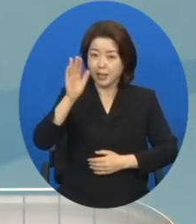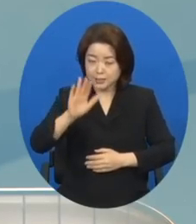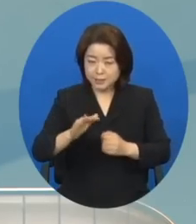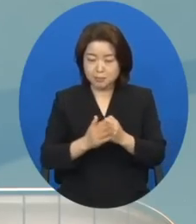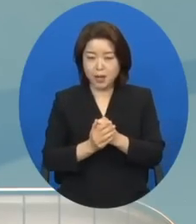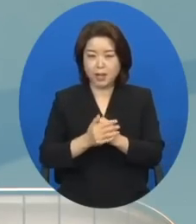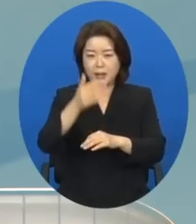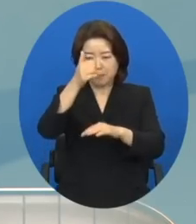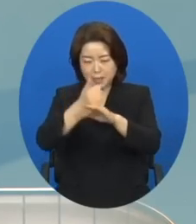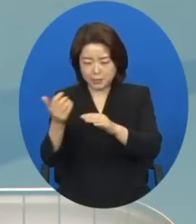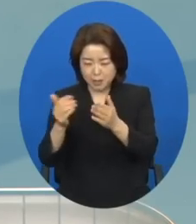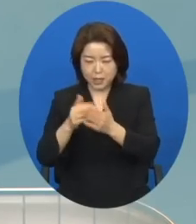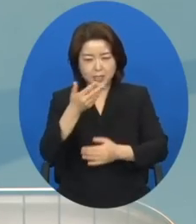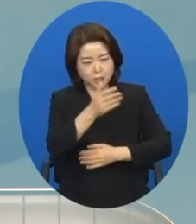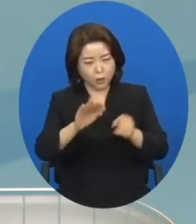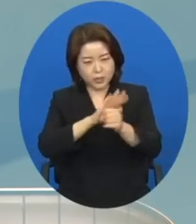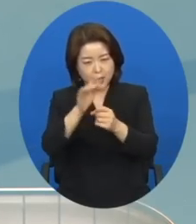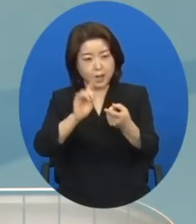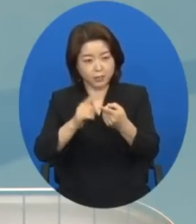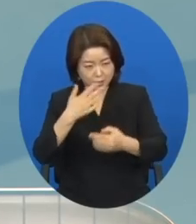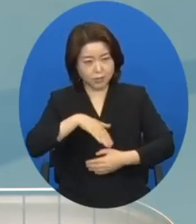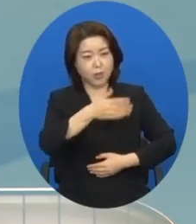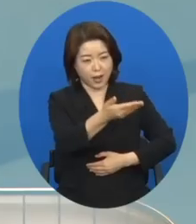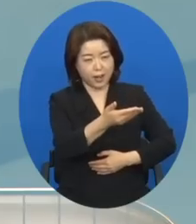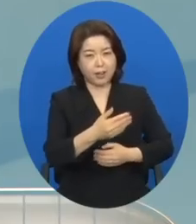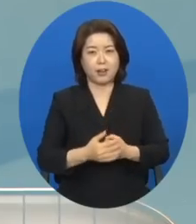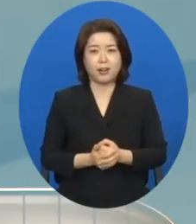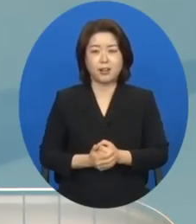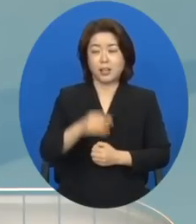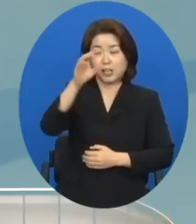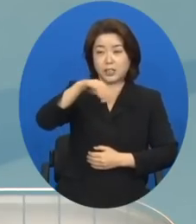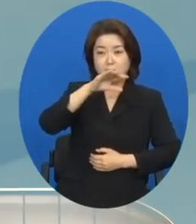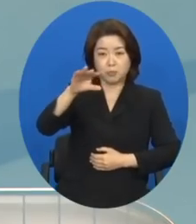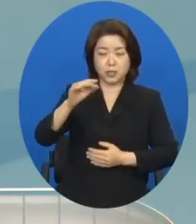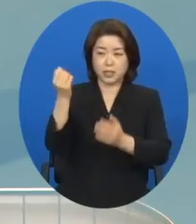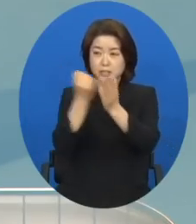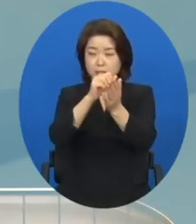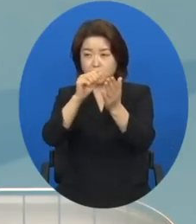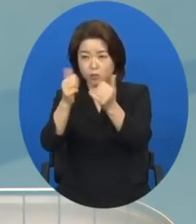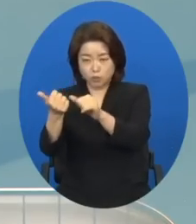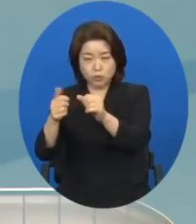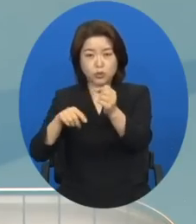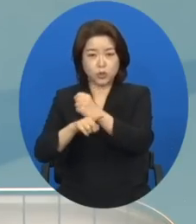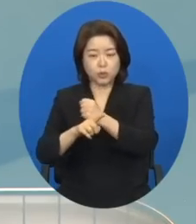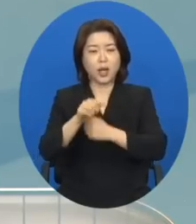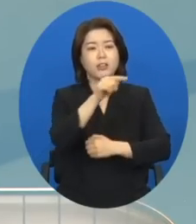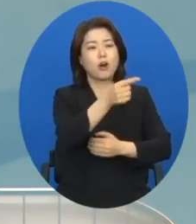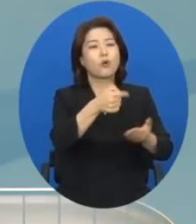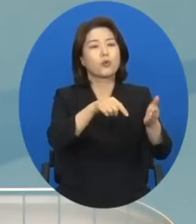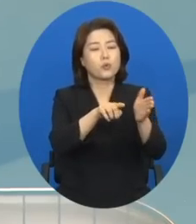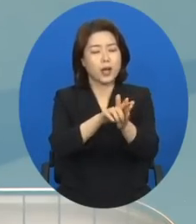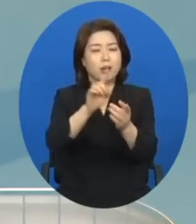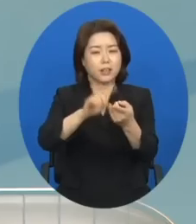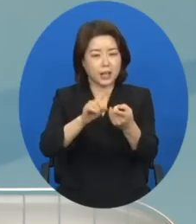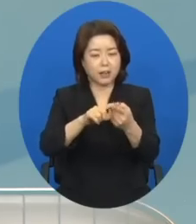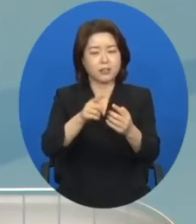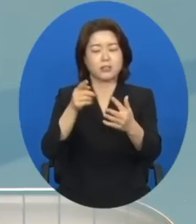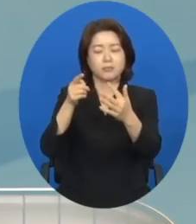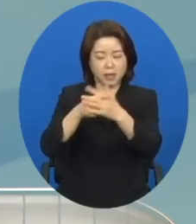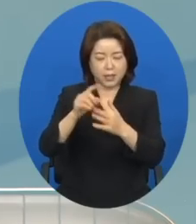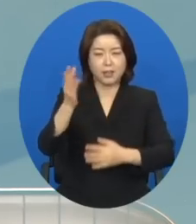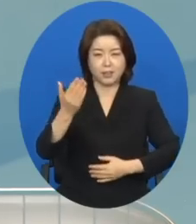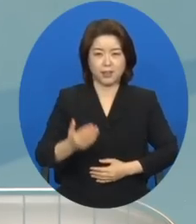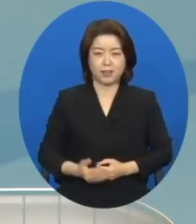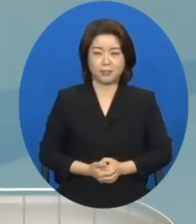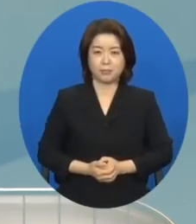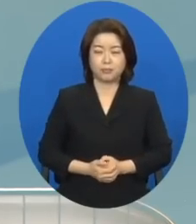너는 알게 될 거야. 내가 십자가에서 죽은 것이 바로 너를 위한 것임을 너는 알게 될 것이다 라고 하신 거죠. 그러니까